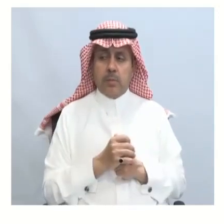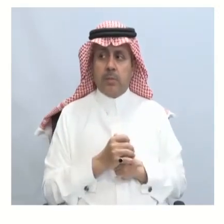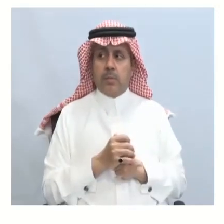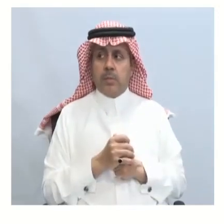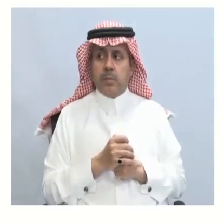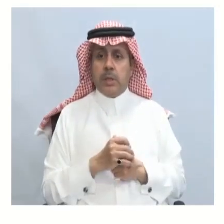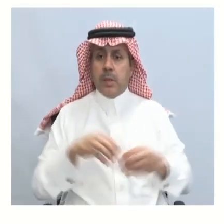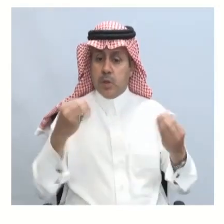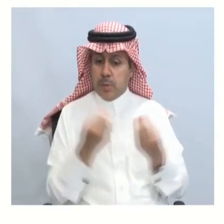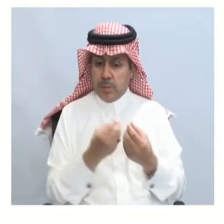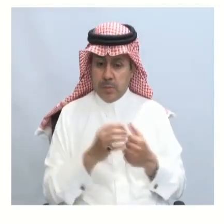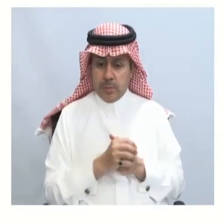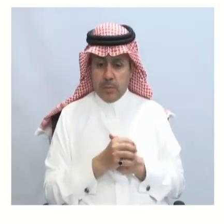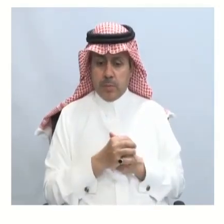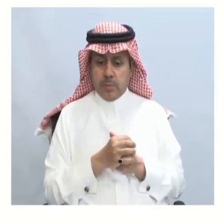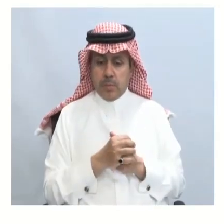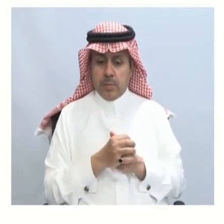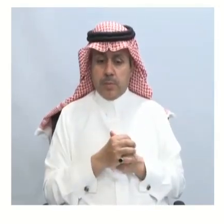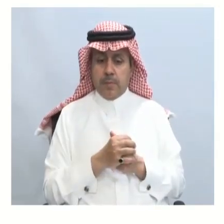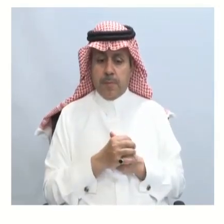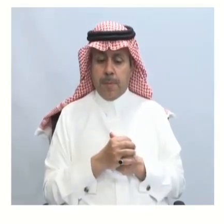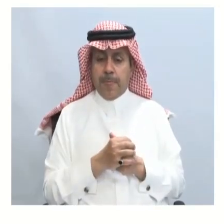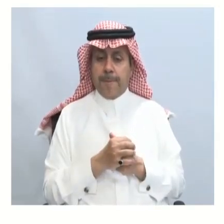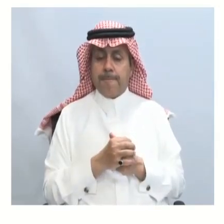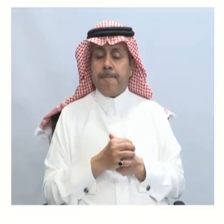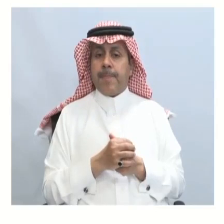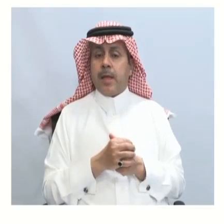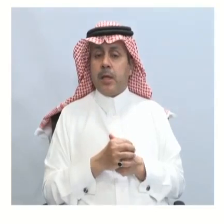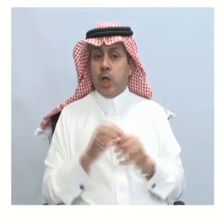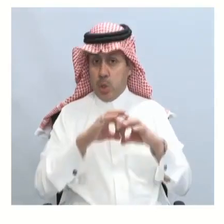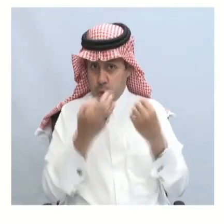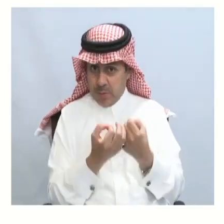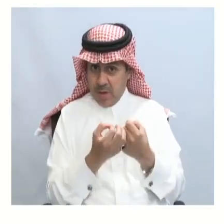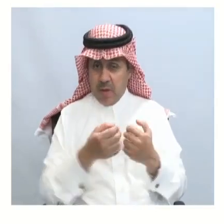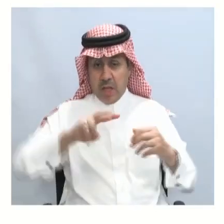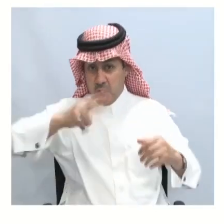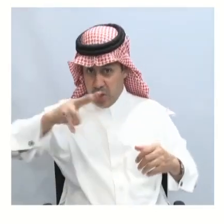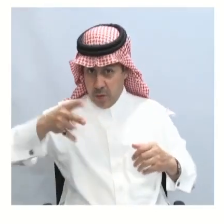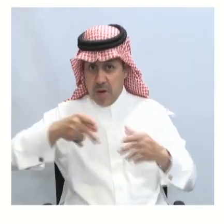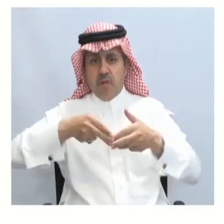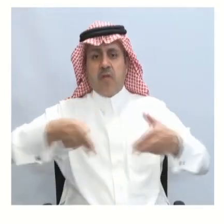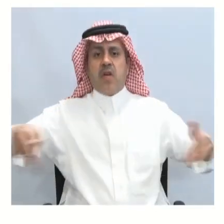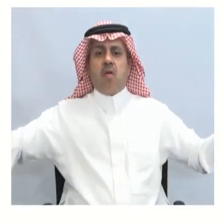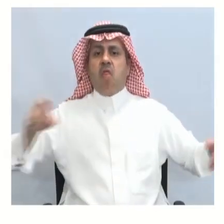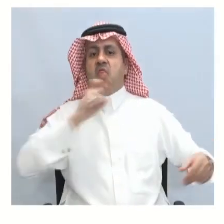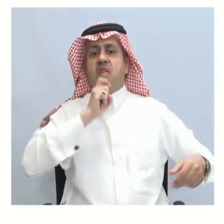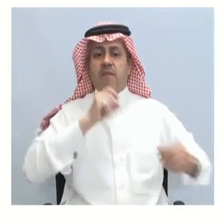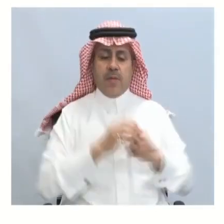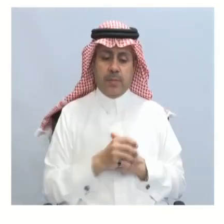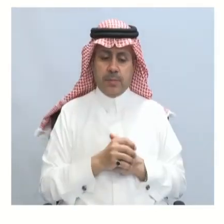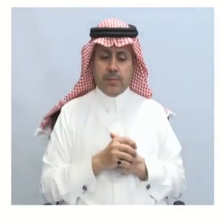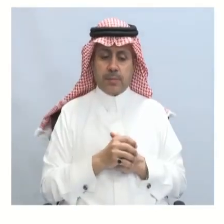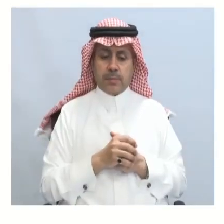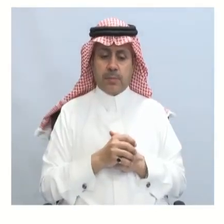الى جماعات اذ ان ذلك وسيله من وسائل الزيغ والضلال هذا التفرق قال الله